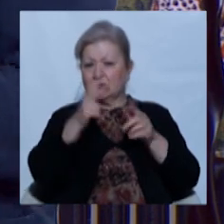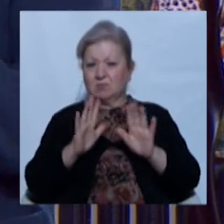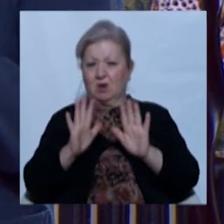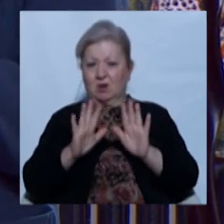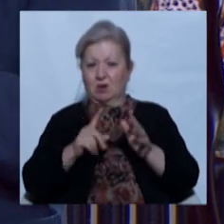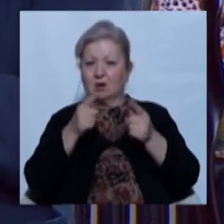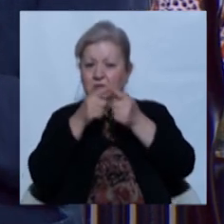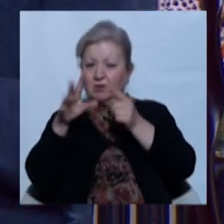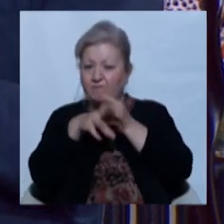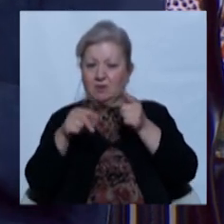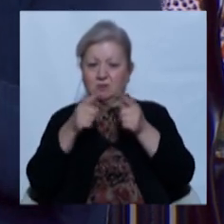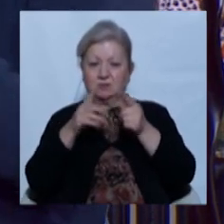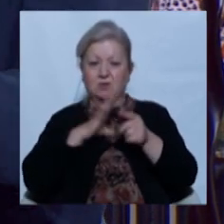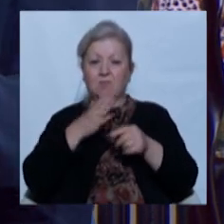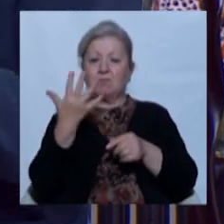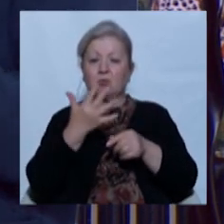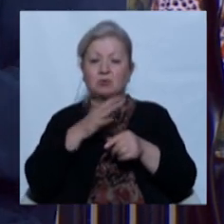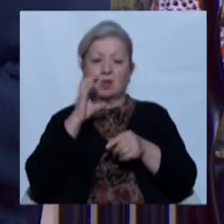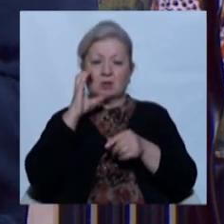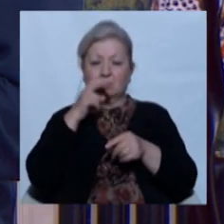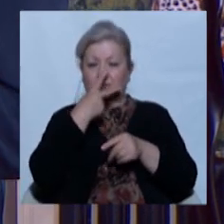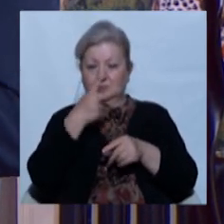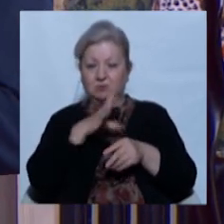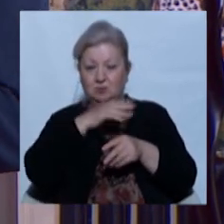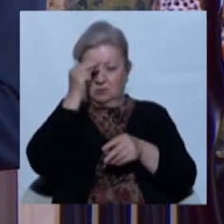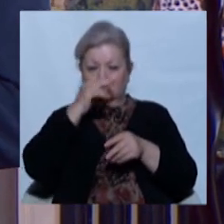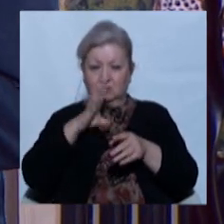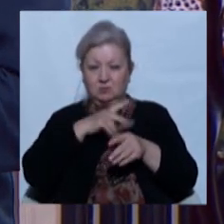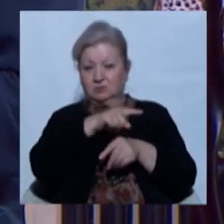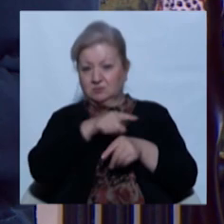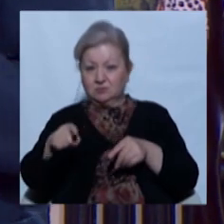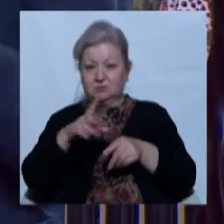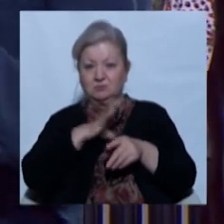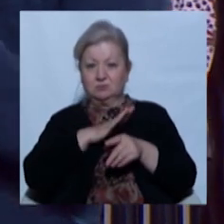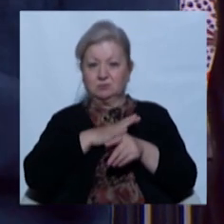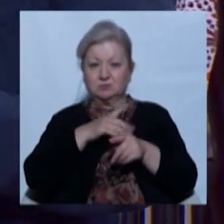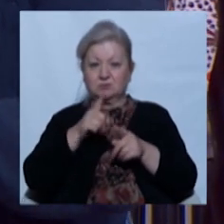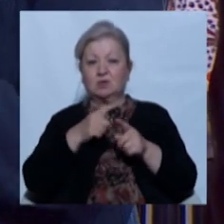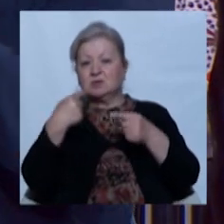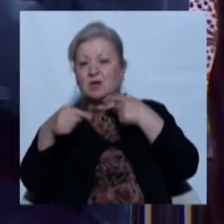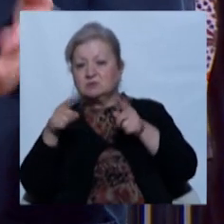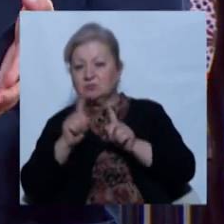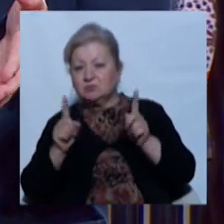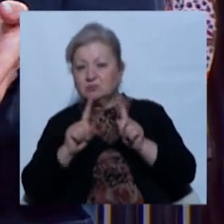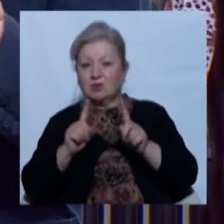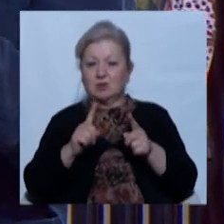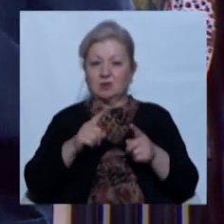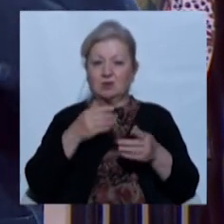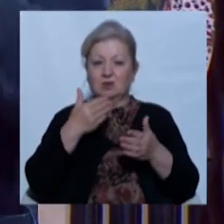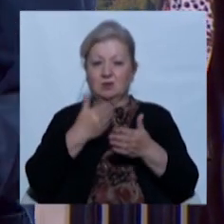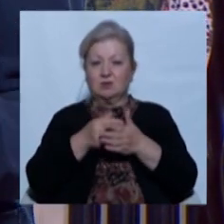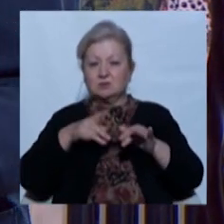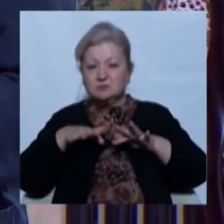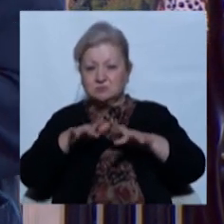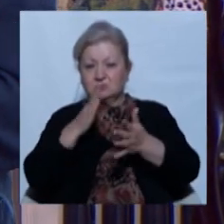თქვენ გაიარეთ მეხუთე კლასში, რა ხდება საერთო ყველა კუთხეში, რა ხდება, თქვა, განსხვავებული, რომელი არის, თქვა, საქმიანობა,